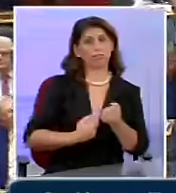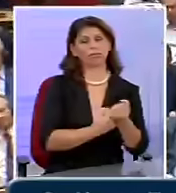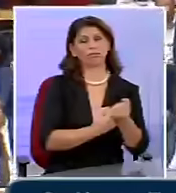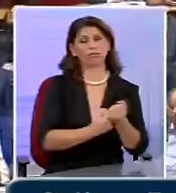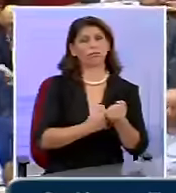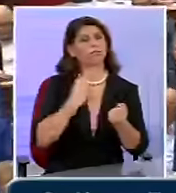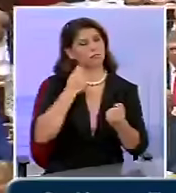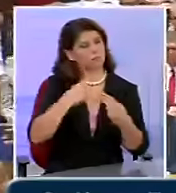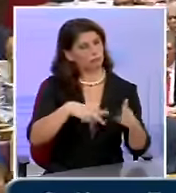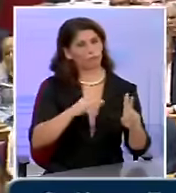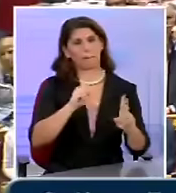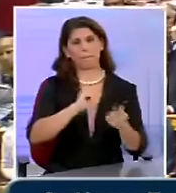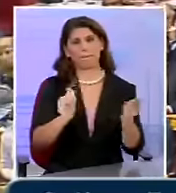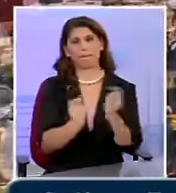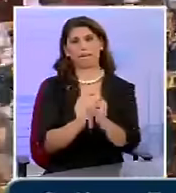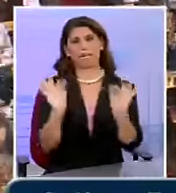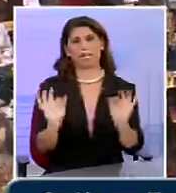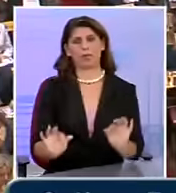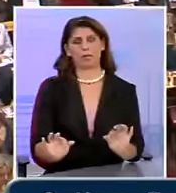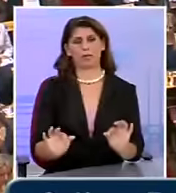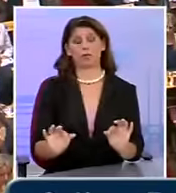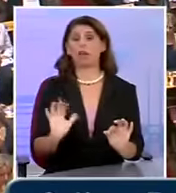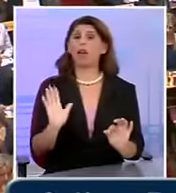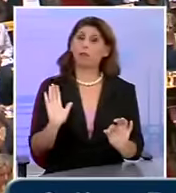των μεταρρυθμίσεων. Διότι